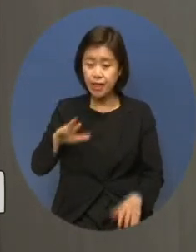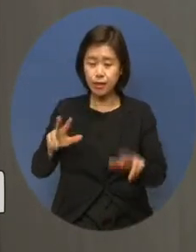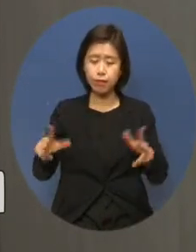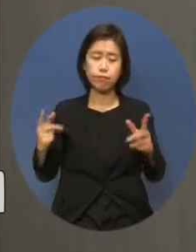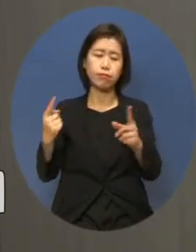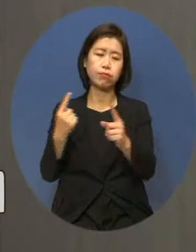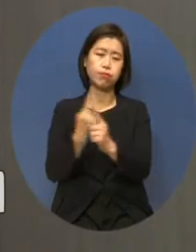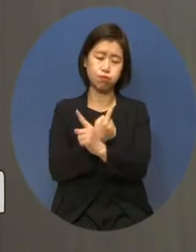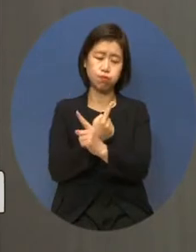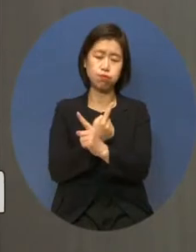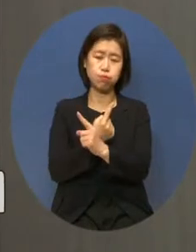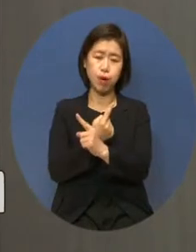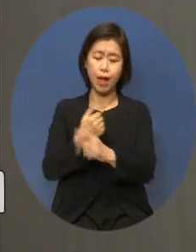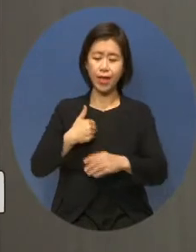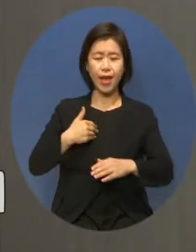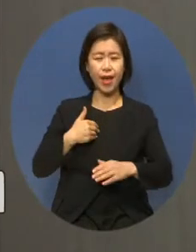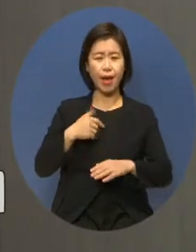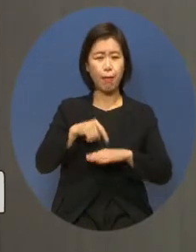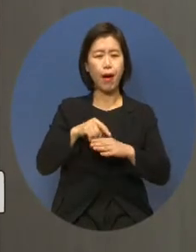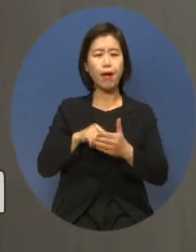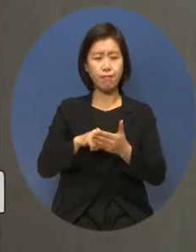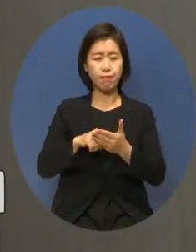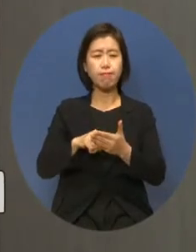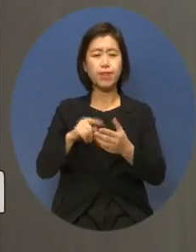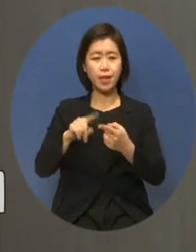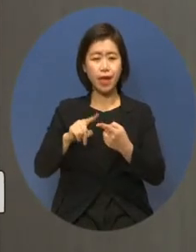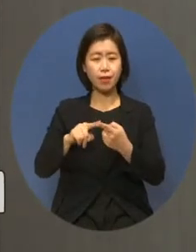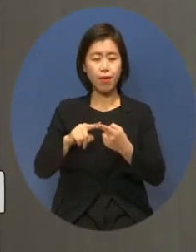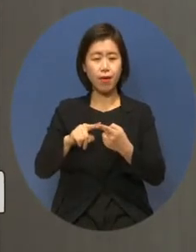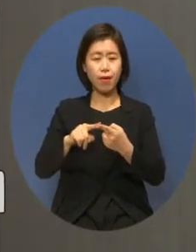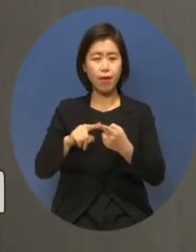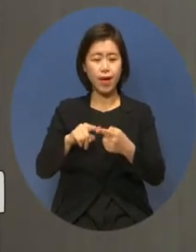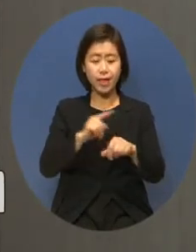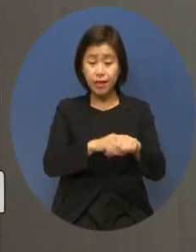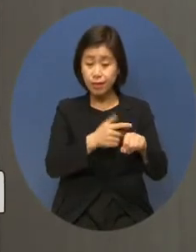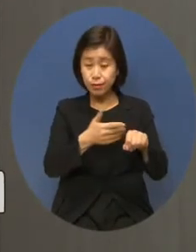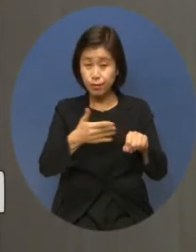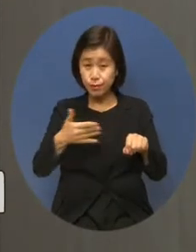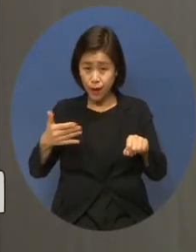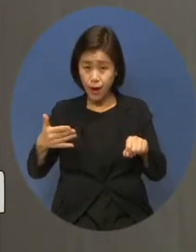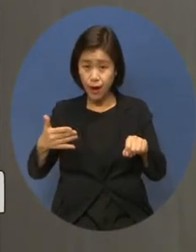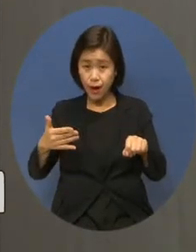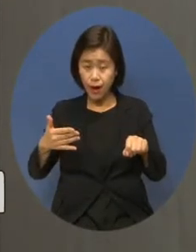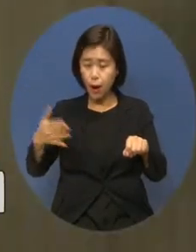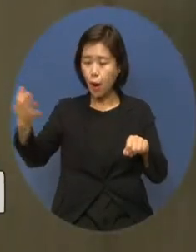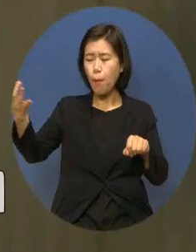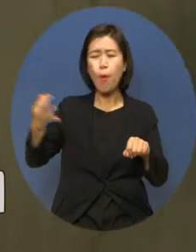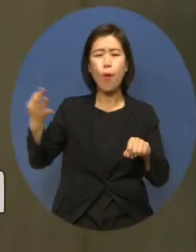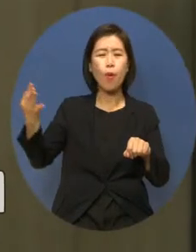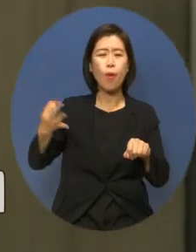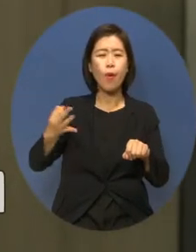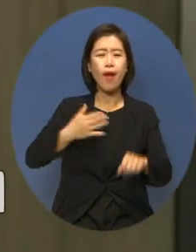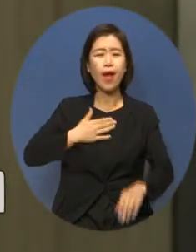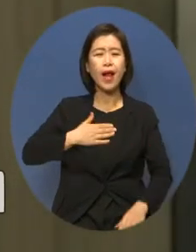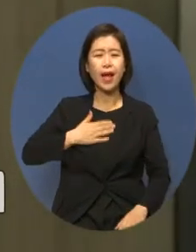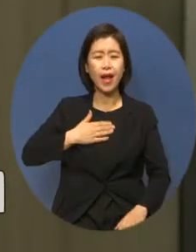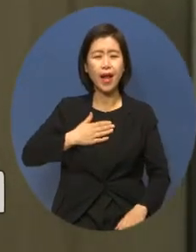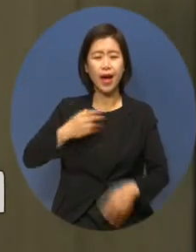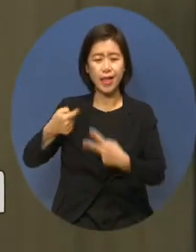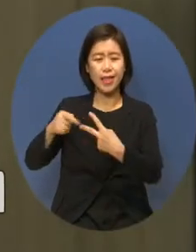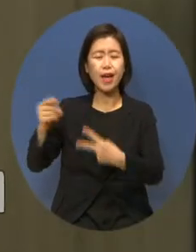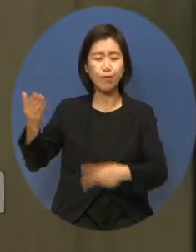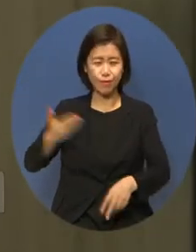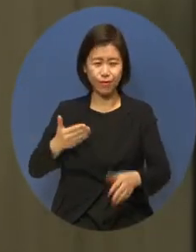싶었던 것인지를 이제 보면서 시간 속에서 아 저런 거구나 라고 이해하시는